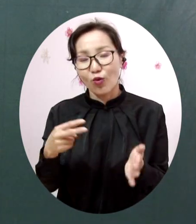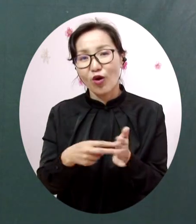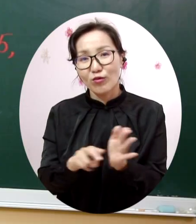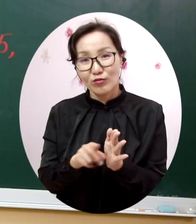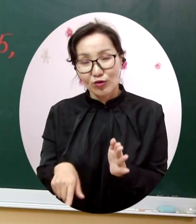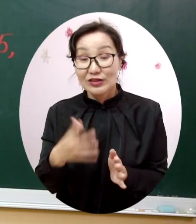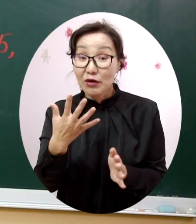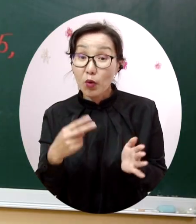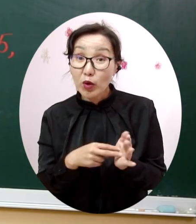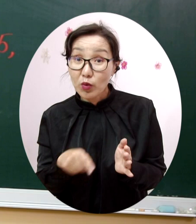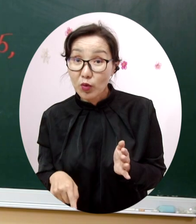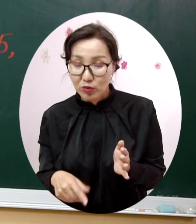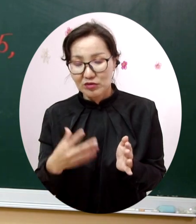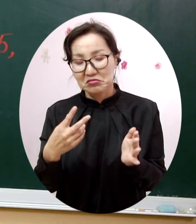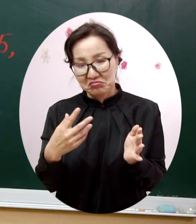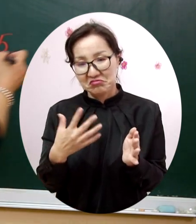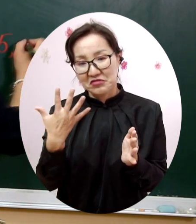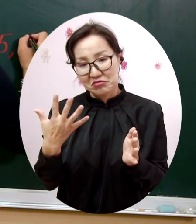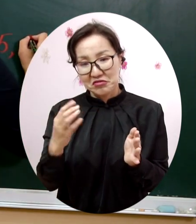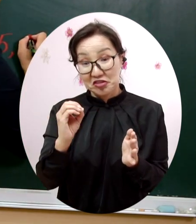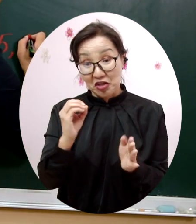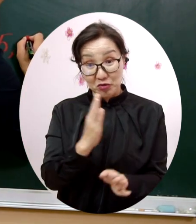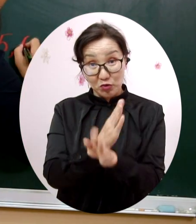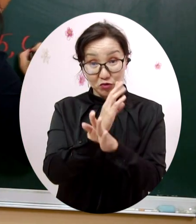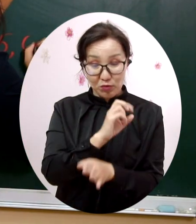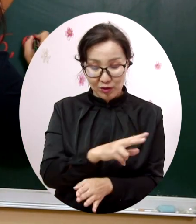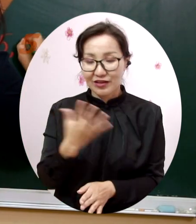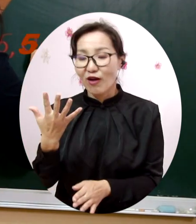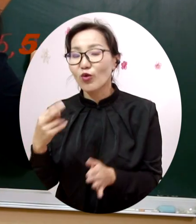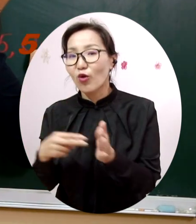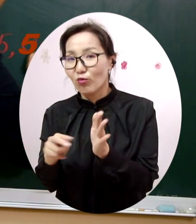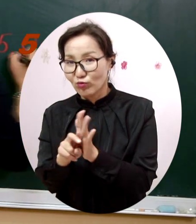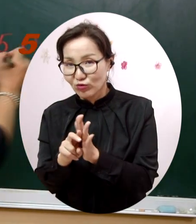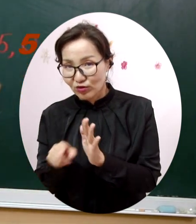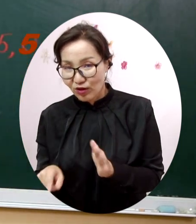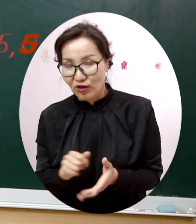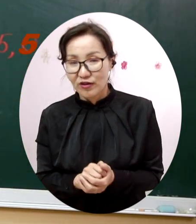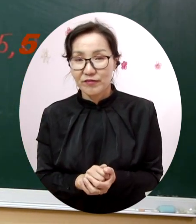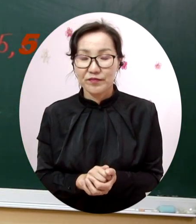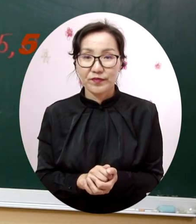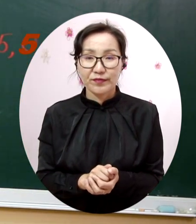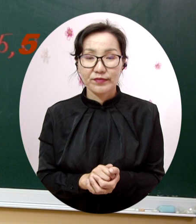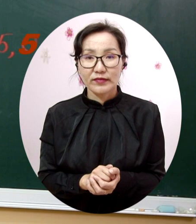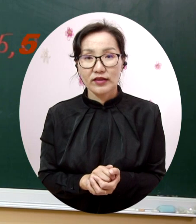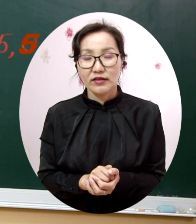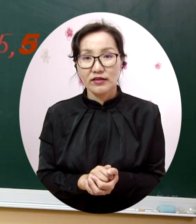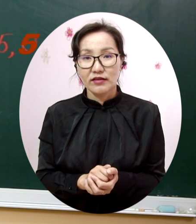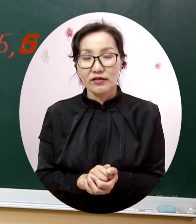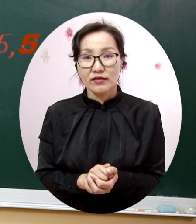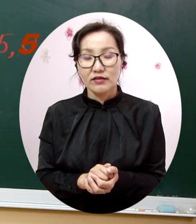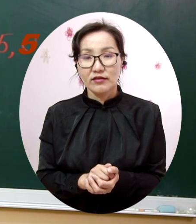25 хуваагдана. 5 хуваагдах уу? Өө зүйтэй. Тэгээр төгсөн учраас 5 хуваагдана. За